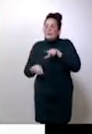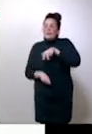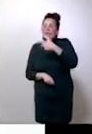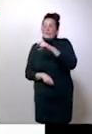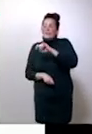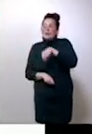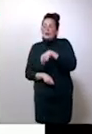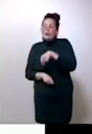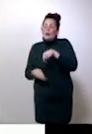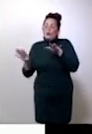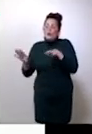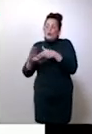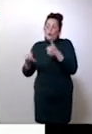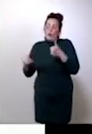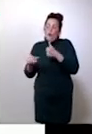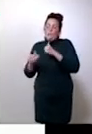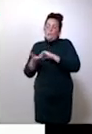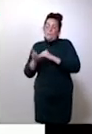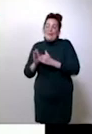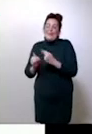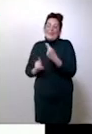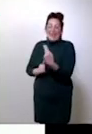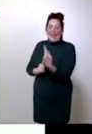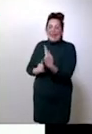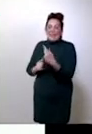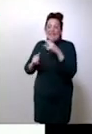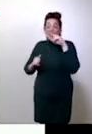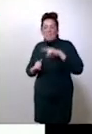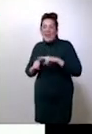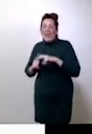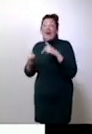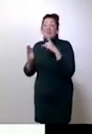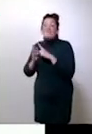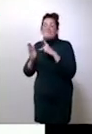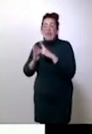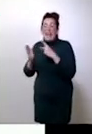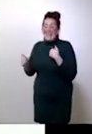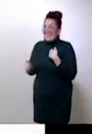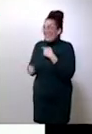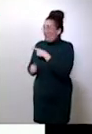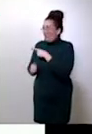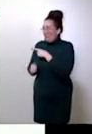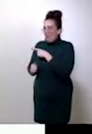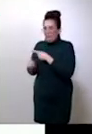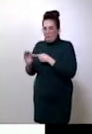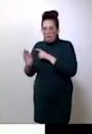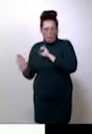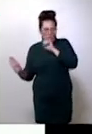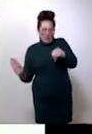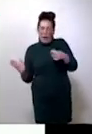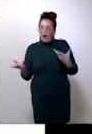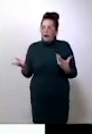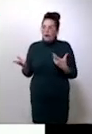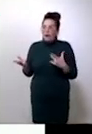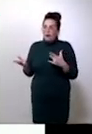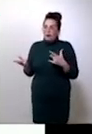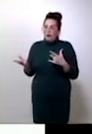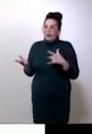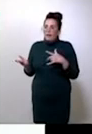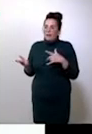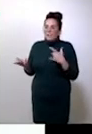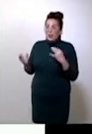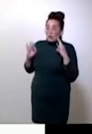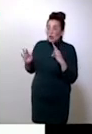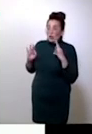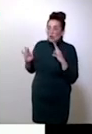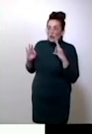la deuxième ville de France la plus chère, à égalité avec Lille et derrière Paris sur ces loyers à la relocation. Donc ça explique aussi beaucoup de difficultés pour